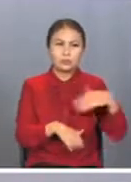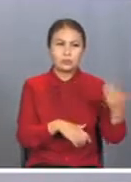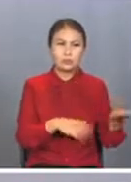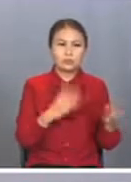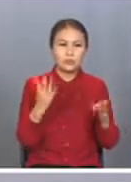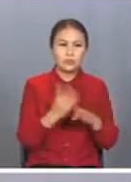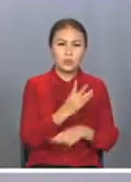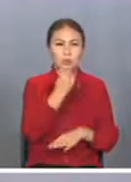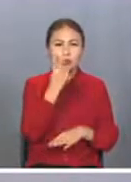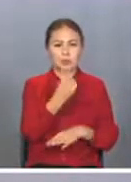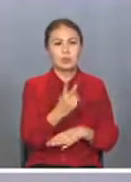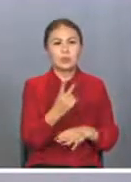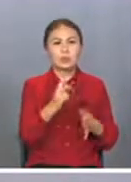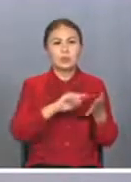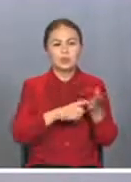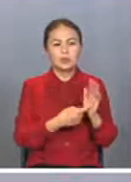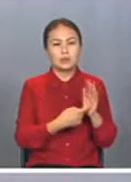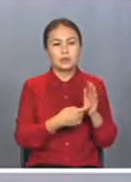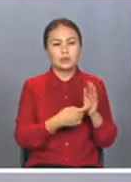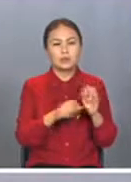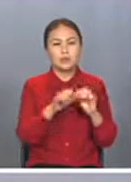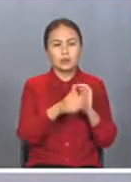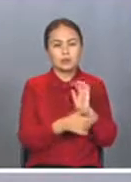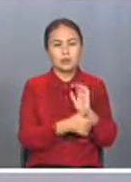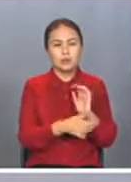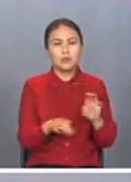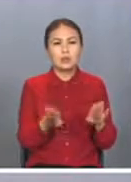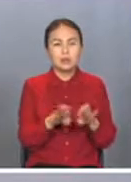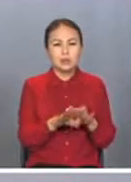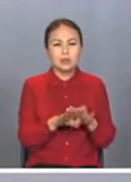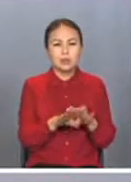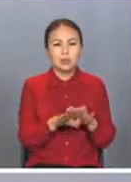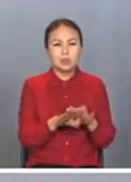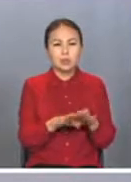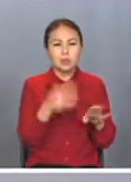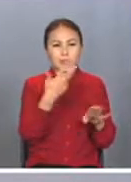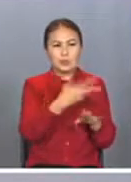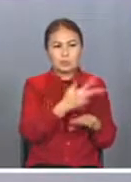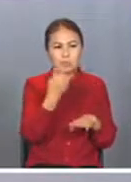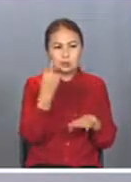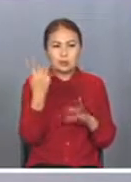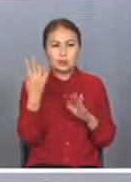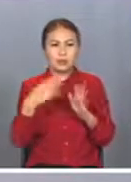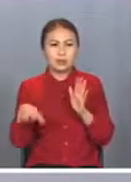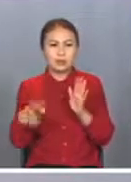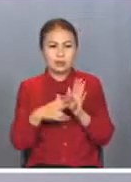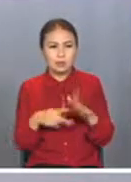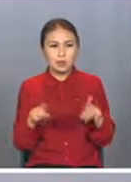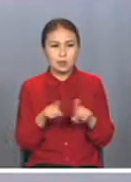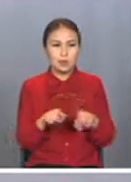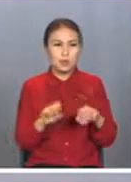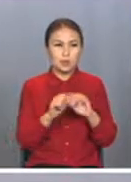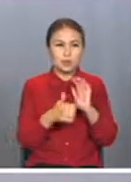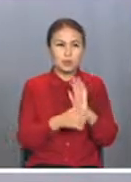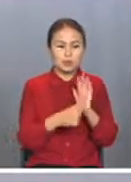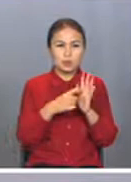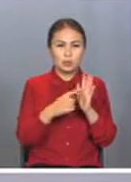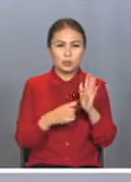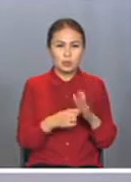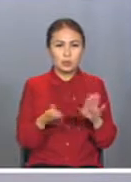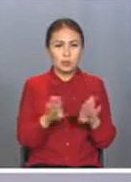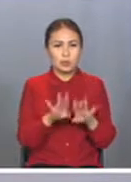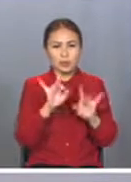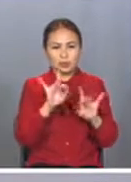4 рет 2-нің көбейтіндісі 16-ны береді. Демек 32-де 48-де 16-ға бөлінеді деп айта аламын ба? Әрине айта